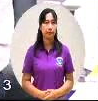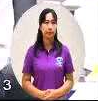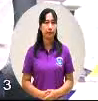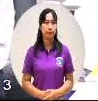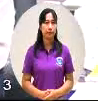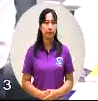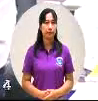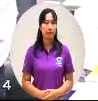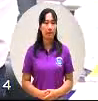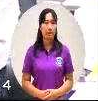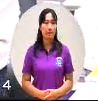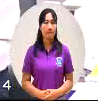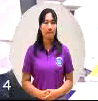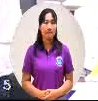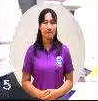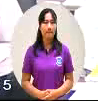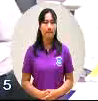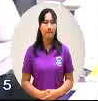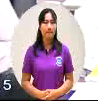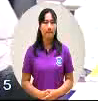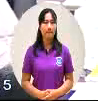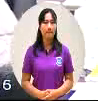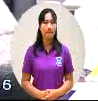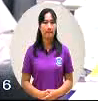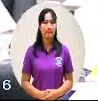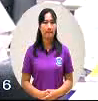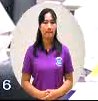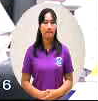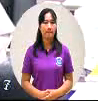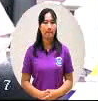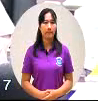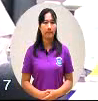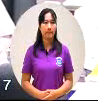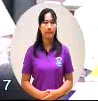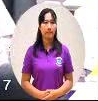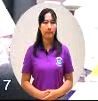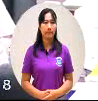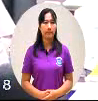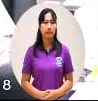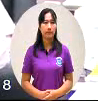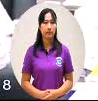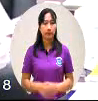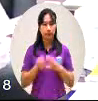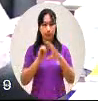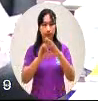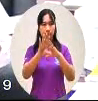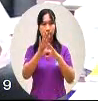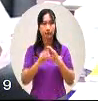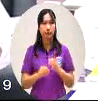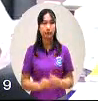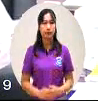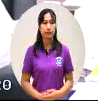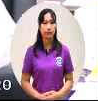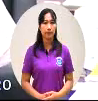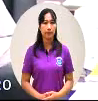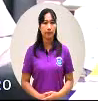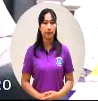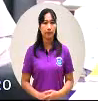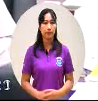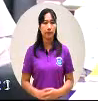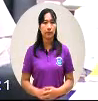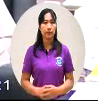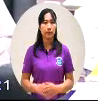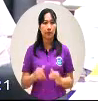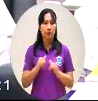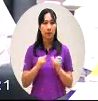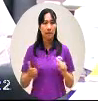再2分钟了， 2分钟。再压一下秀一下下那个民权社区的